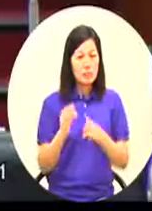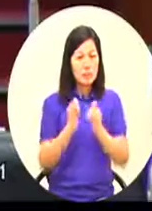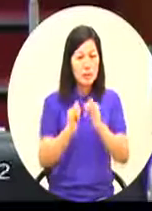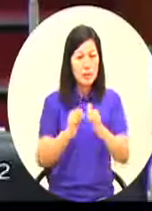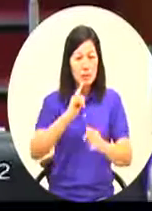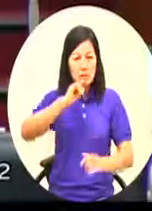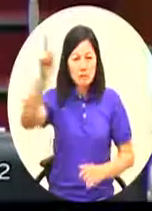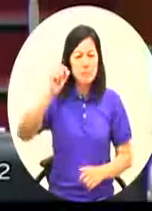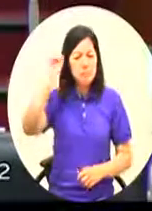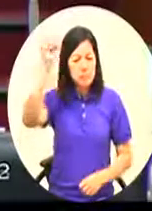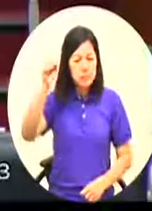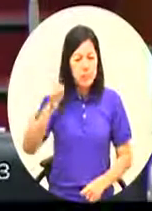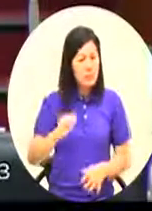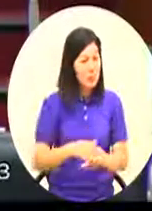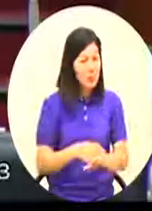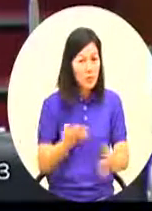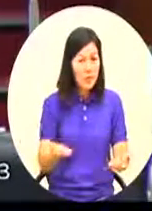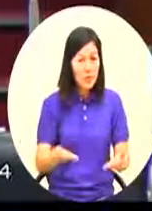谢领导不？